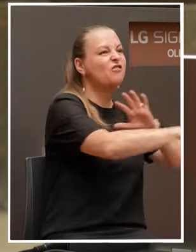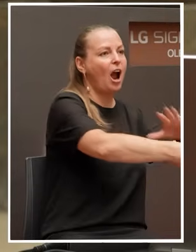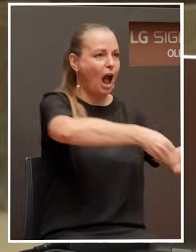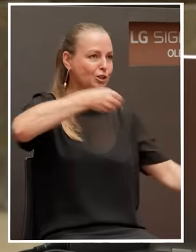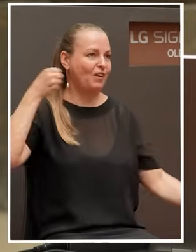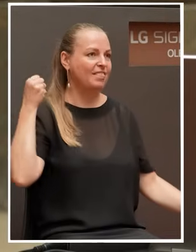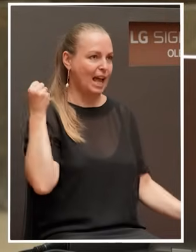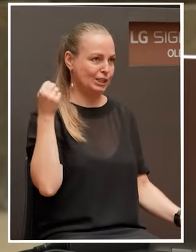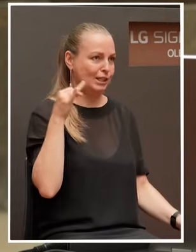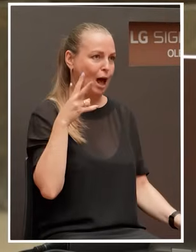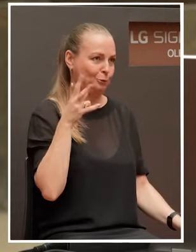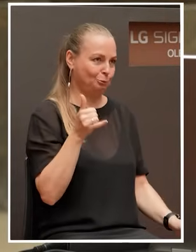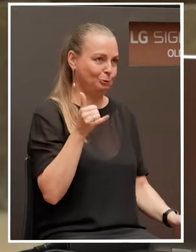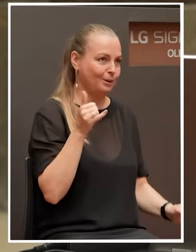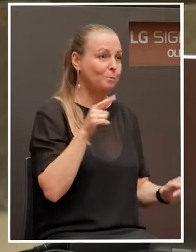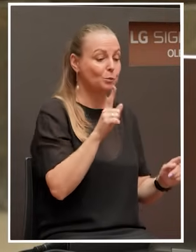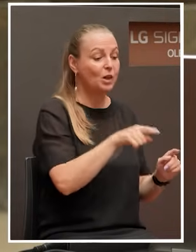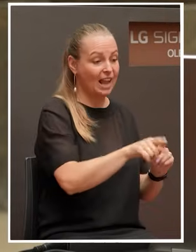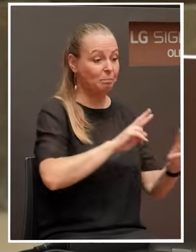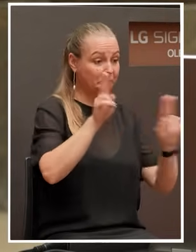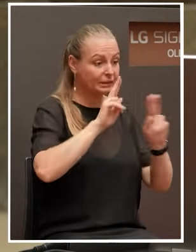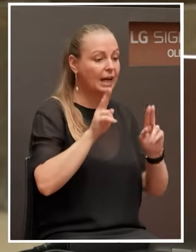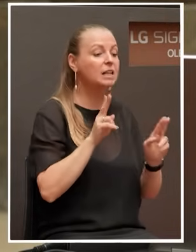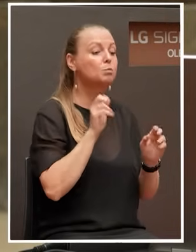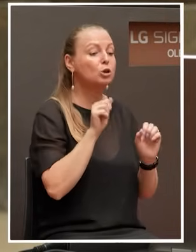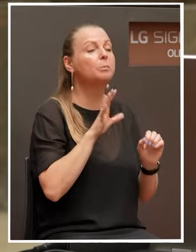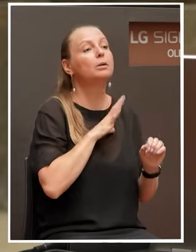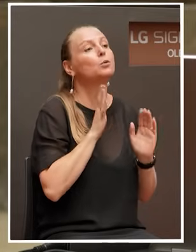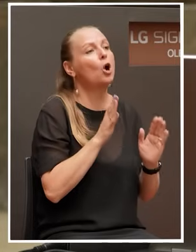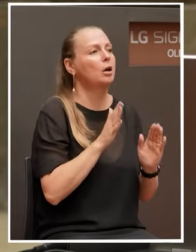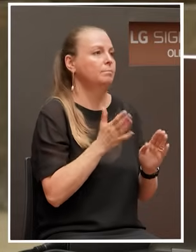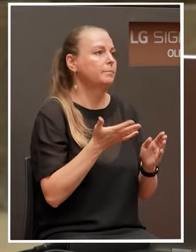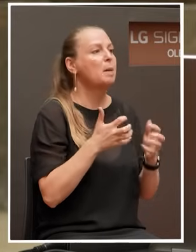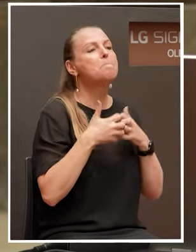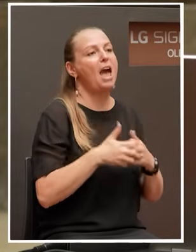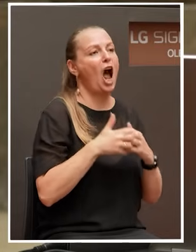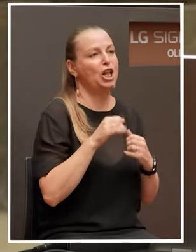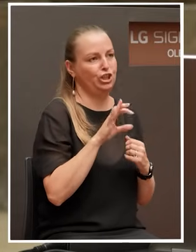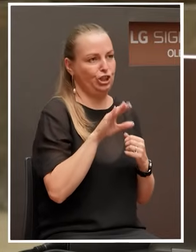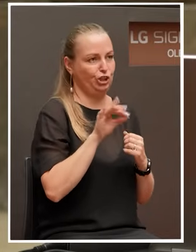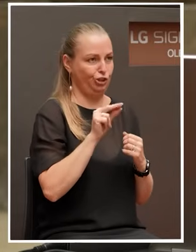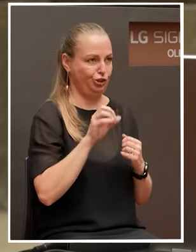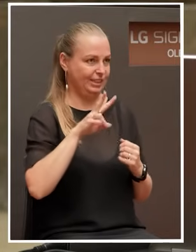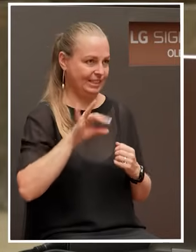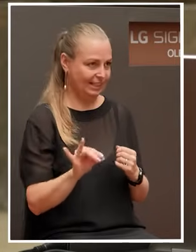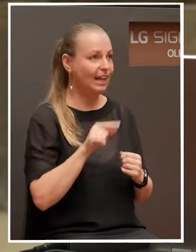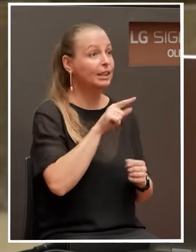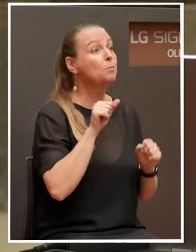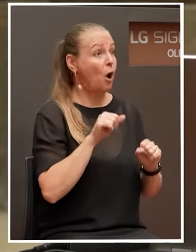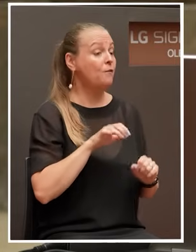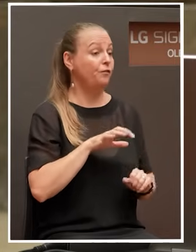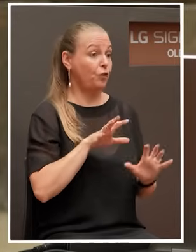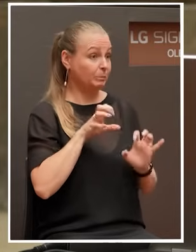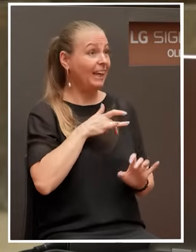писать такие картины можно только сугубо механистически, рационалистически. Ты мог воспринимать интуитивно,